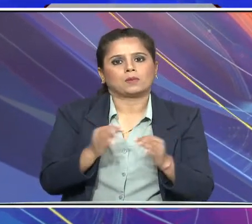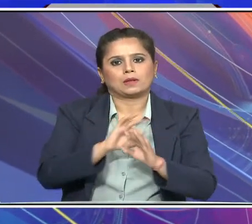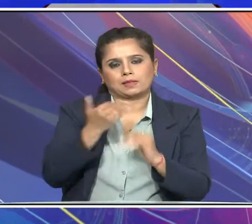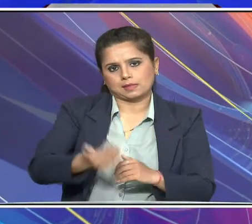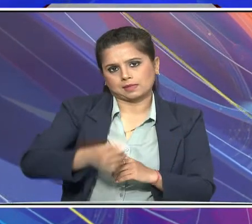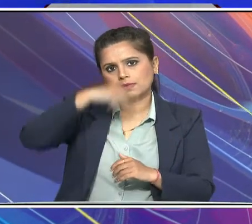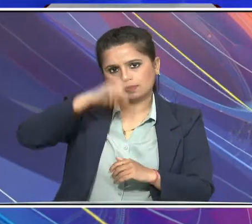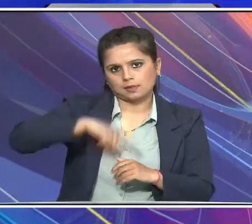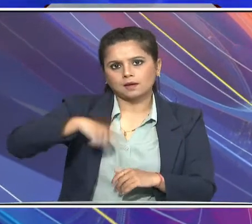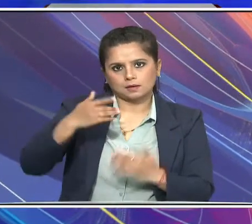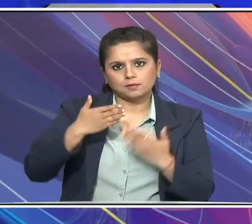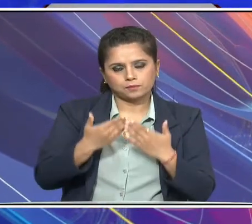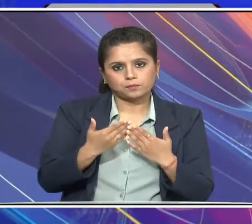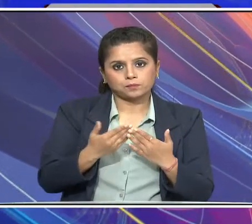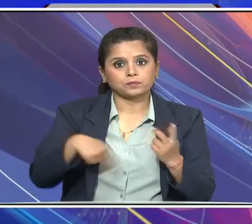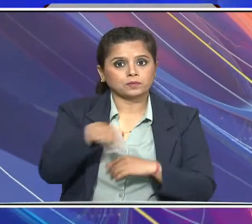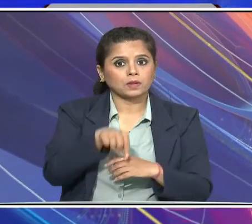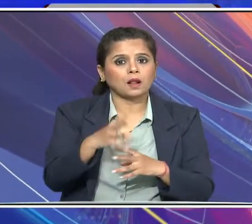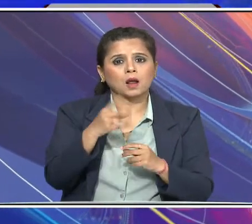इंडिया